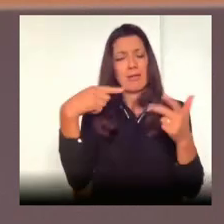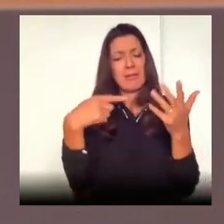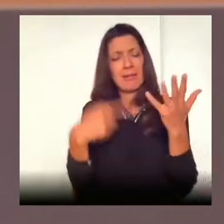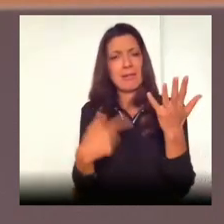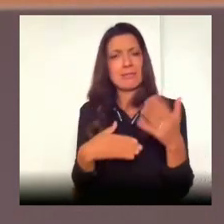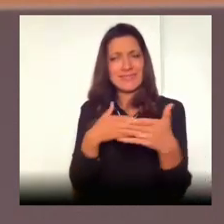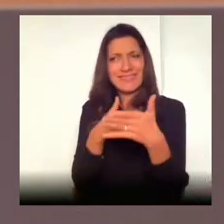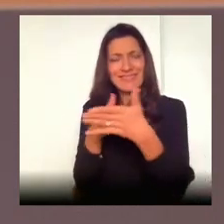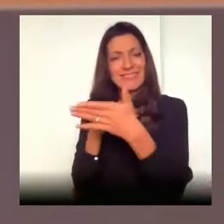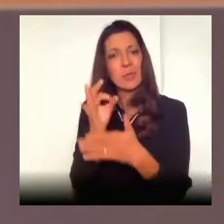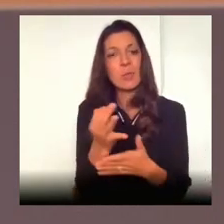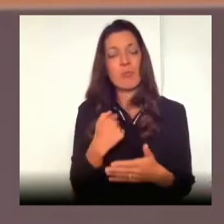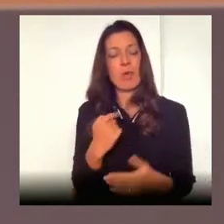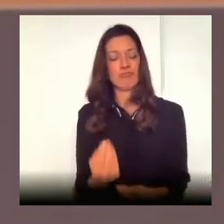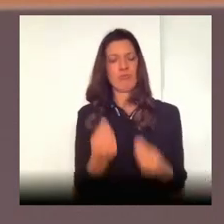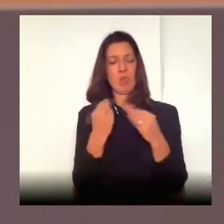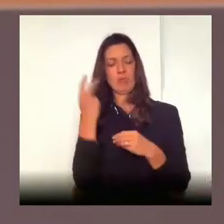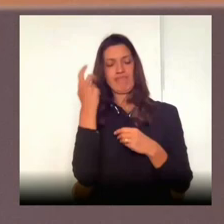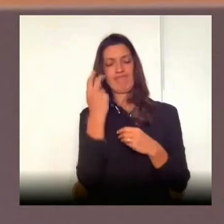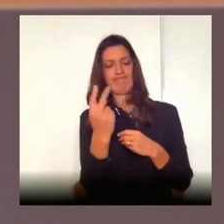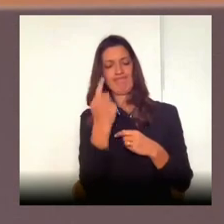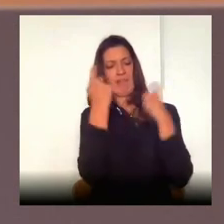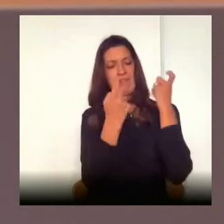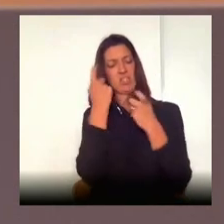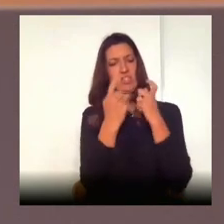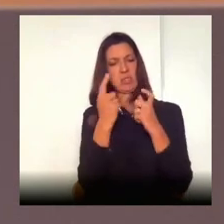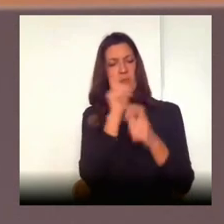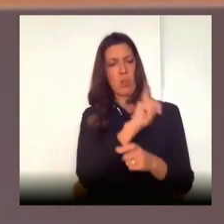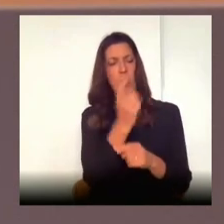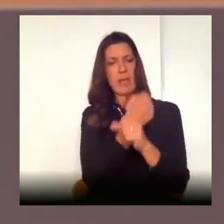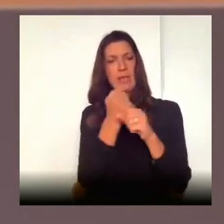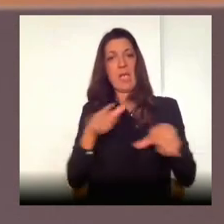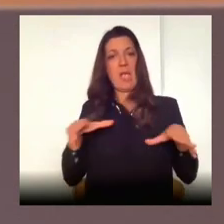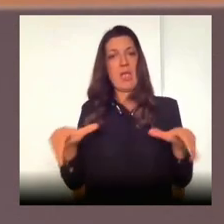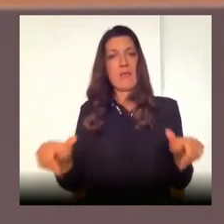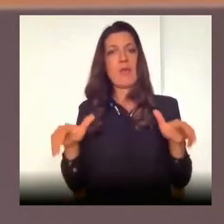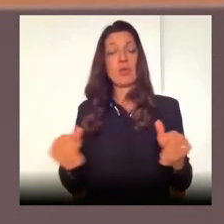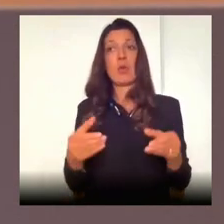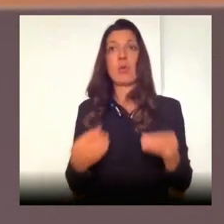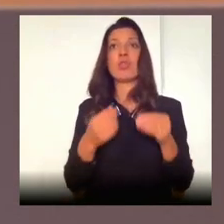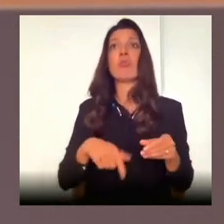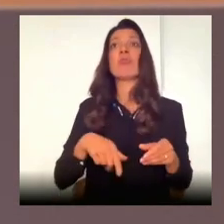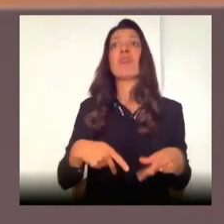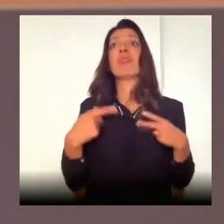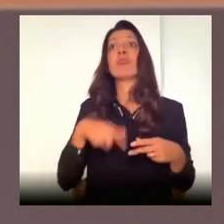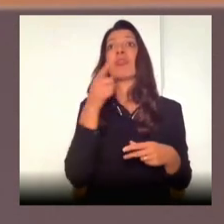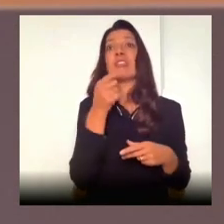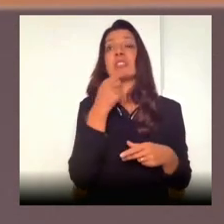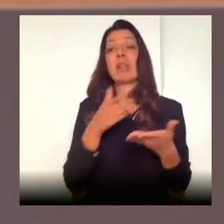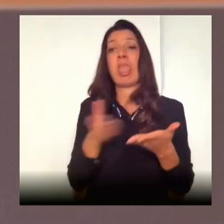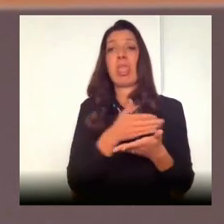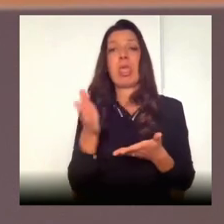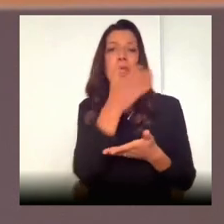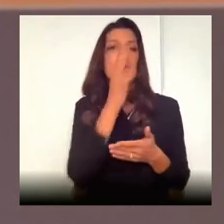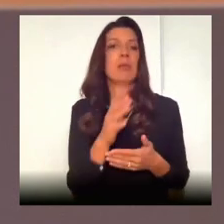poussé à essayer d'imaginer un fauteuil qui va me faciliter la vie. En moyenne,